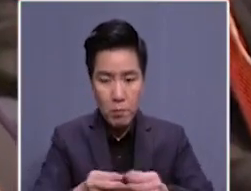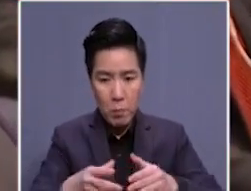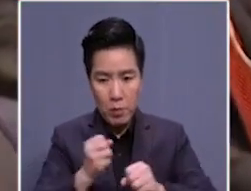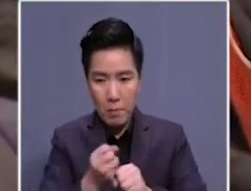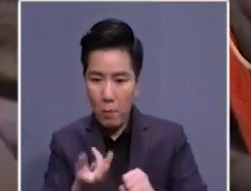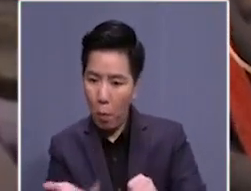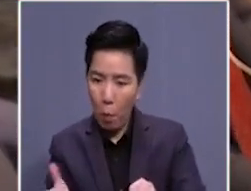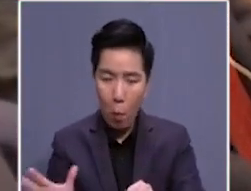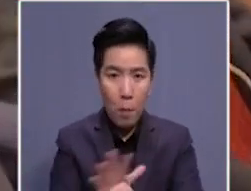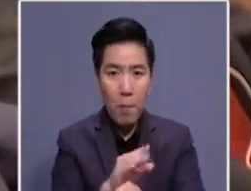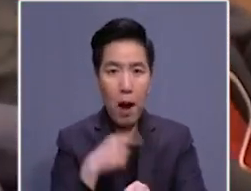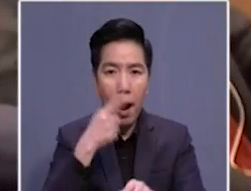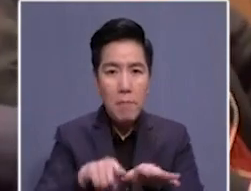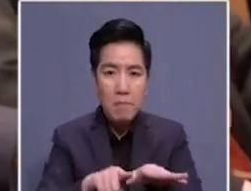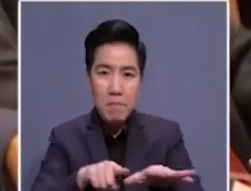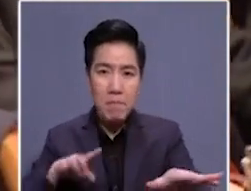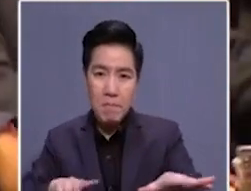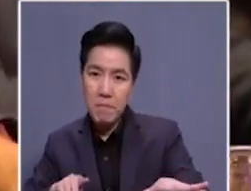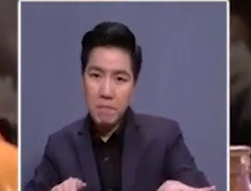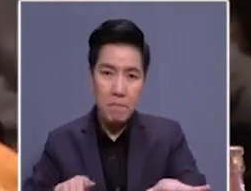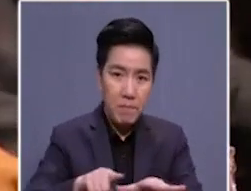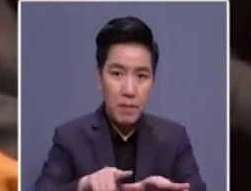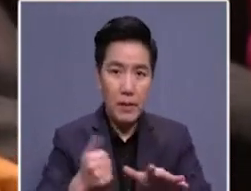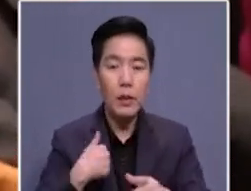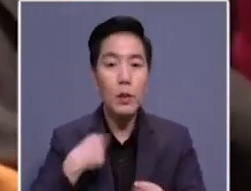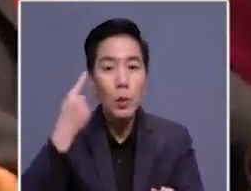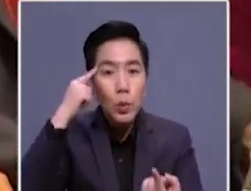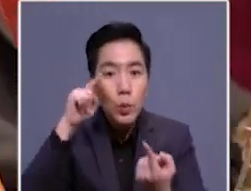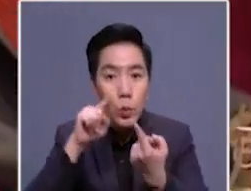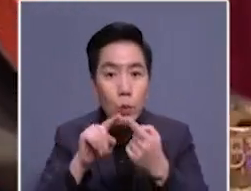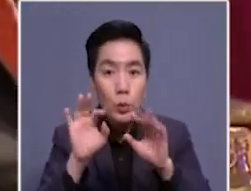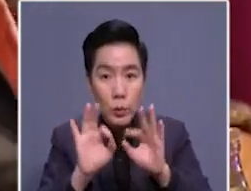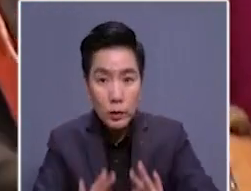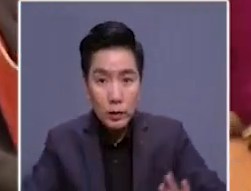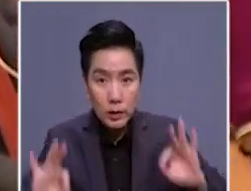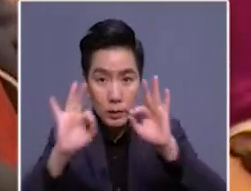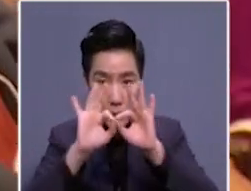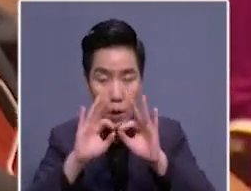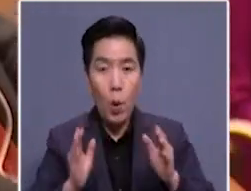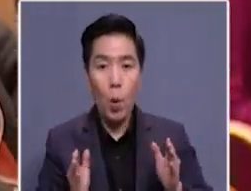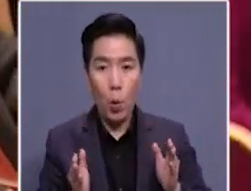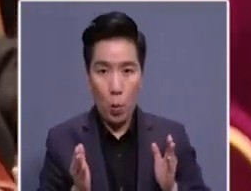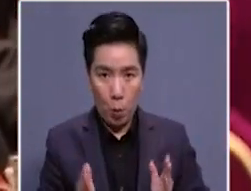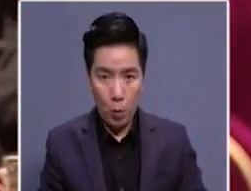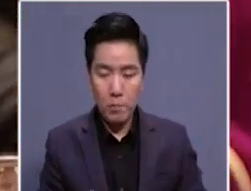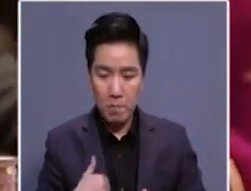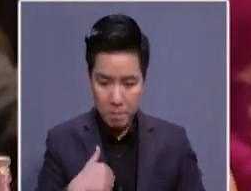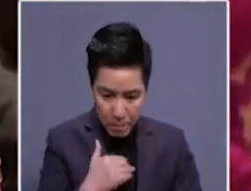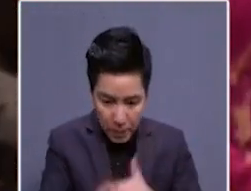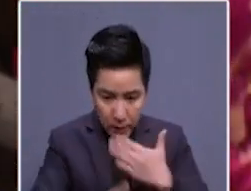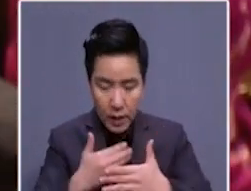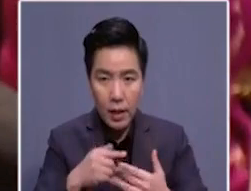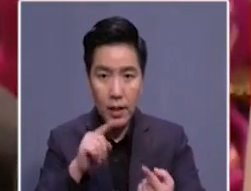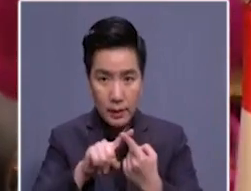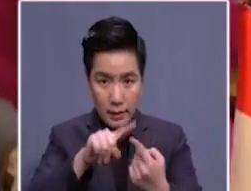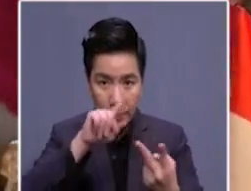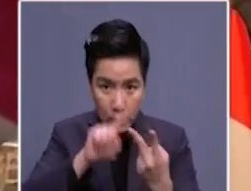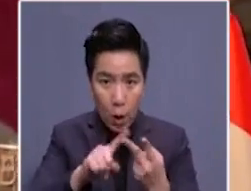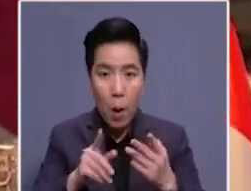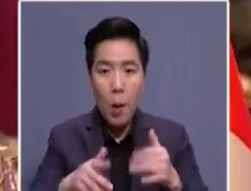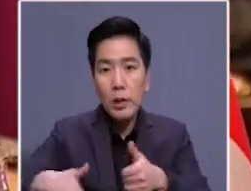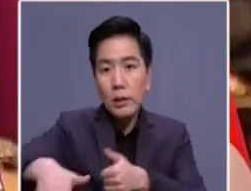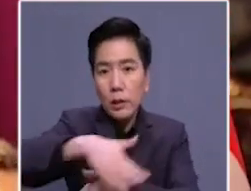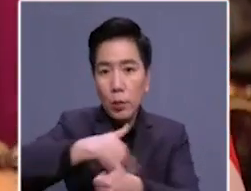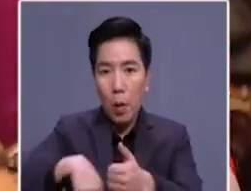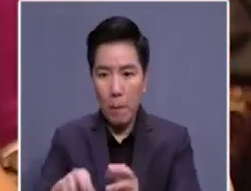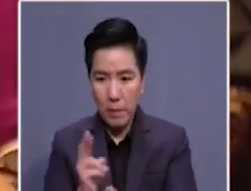ลุมทุกภาคส่วนโดยไม่ทิ้งใครไว้ข้างหลังเราต้องให้ความสำคัญกับการพัฒนาทุนมนุษย์และการรักษาสภาพแวดล้อมควบคู่กัน